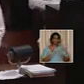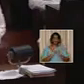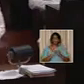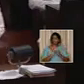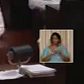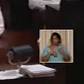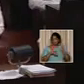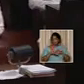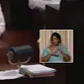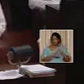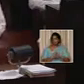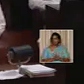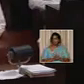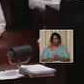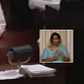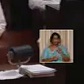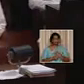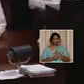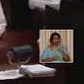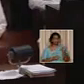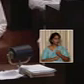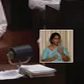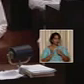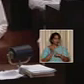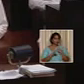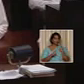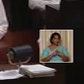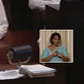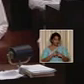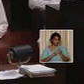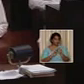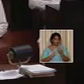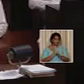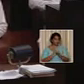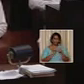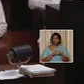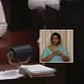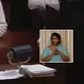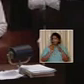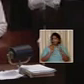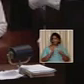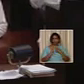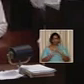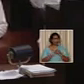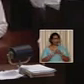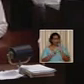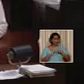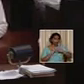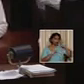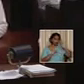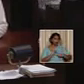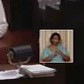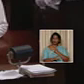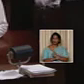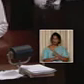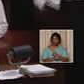දී තිබෙනවා රජයේ නව බදු ප්‍රතිපත්ති හමුවේ දැඩි ලෙස පීඩාවට පත් ඇති විශ්වවිද්‍යාල